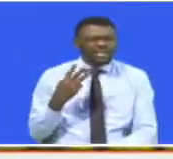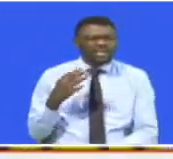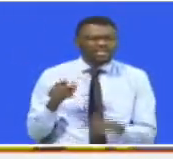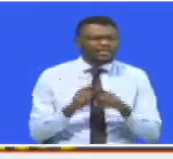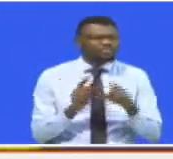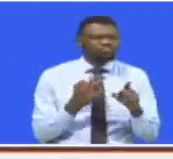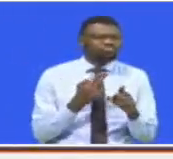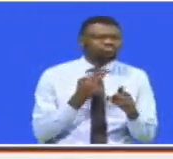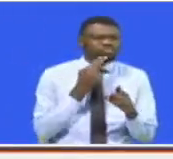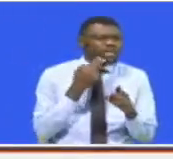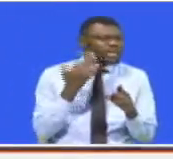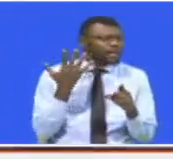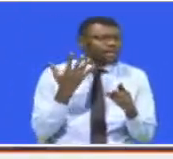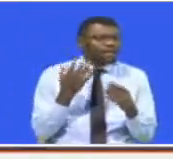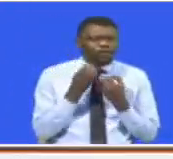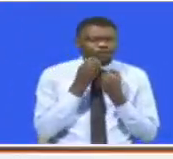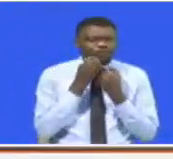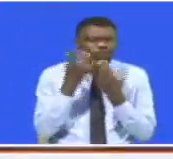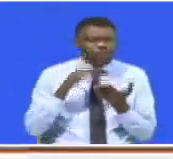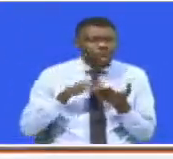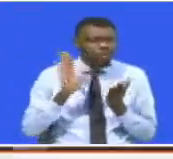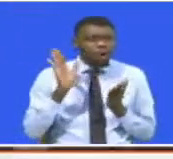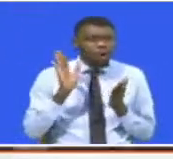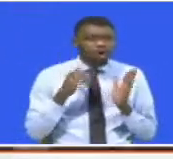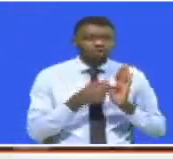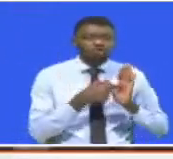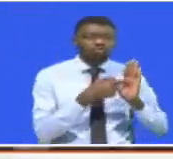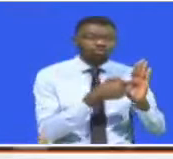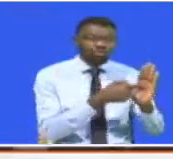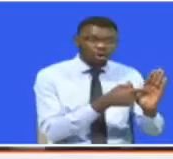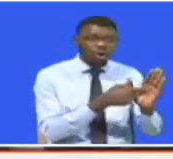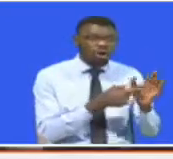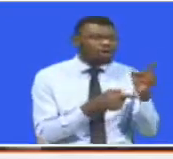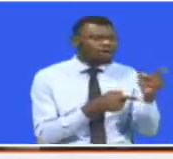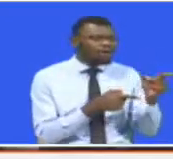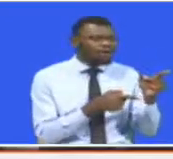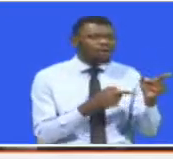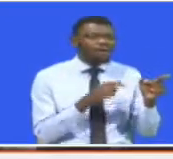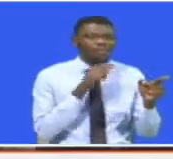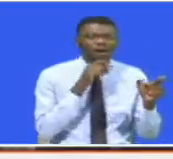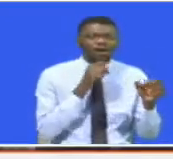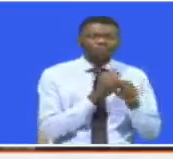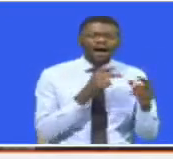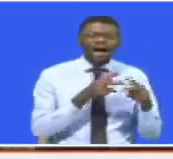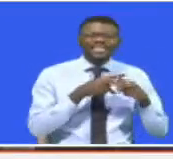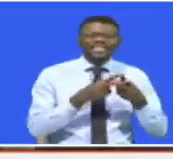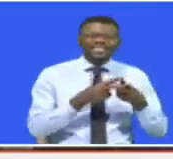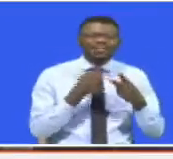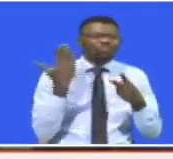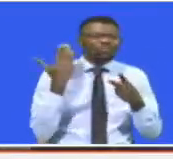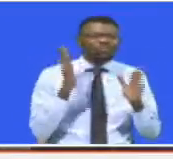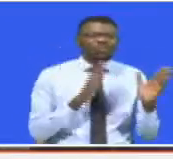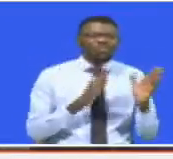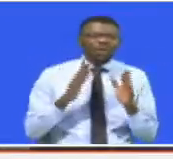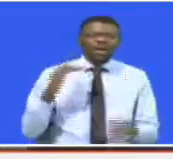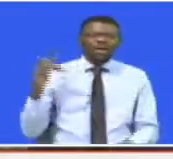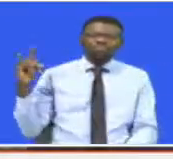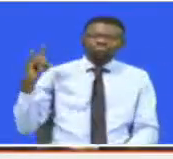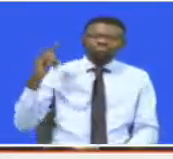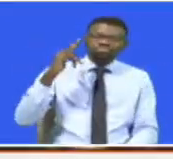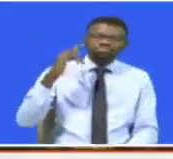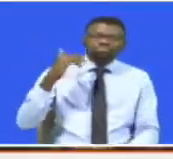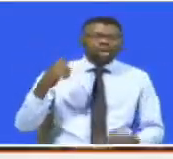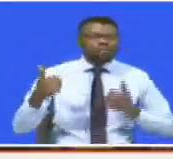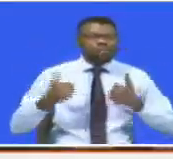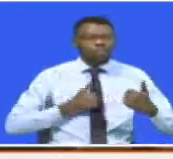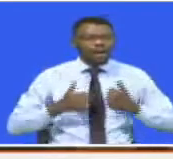mtawalia. Taarifa zaidi zinasema kuwa mhandisi Mwangi alitarajiwa kurejea nchini Rwanda Jumalijalo baada ya